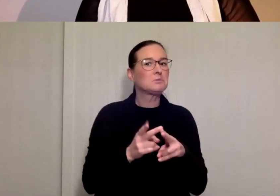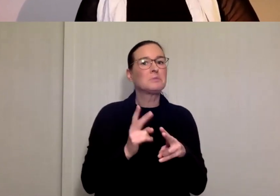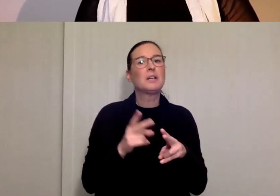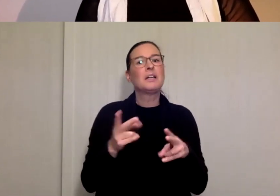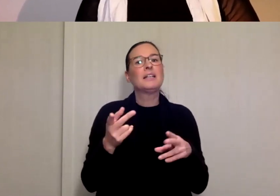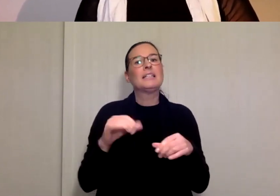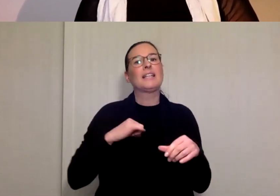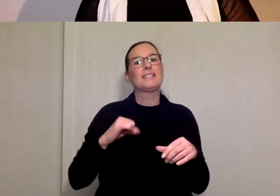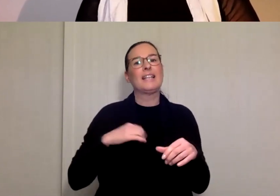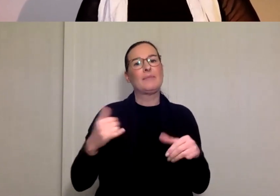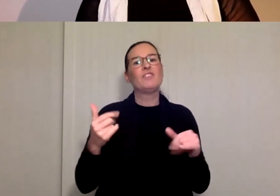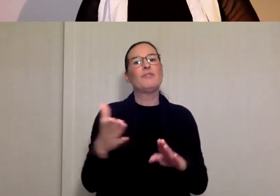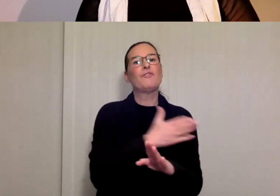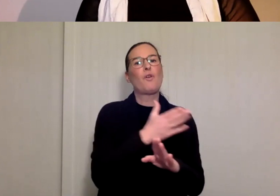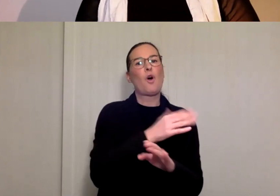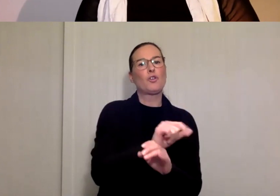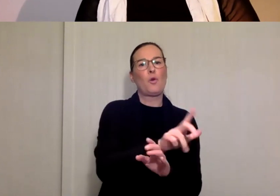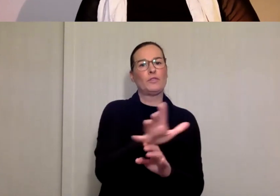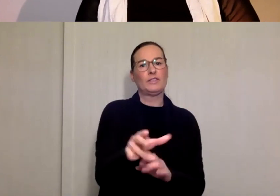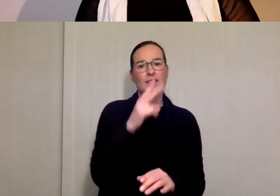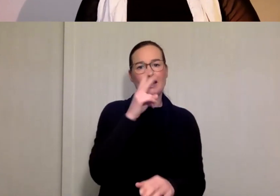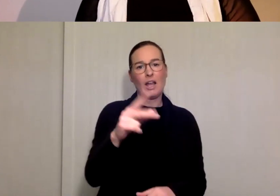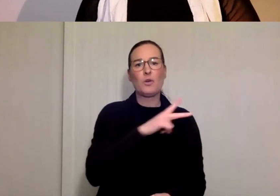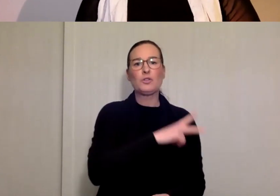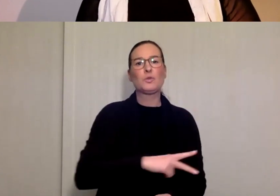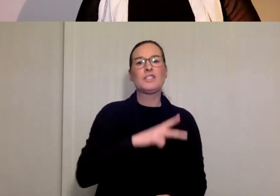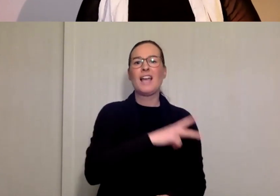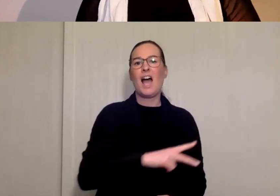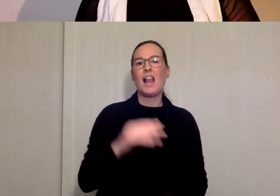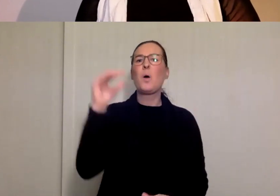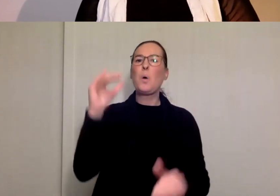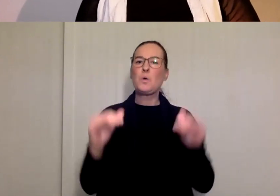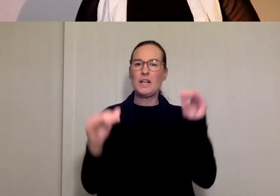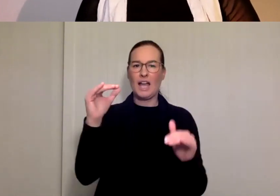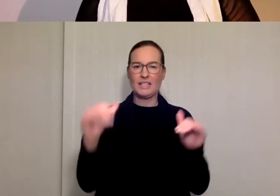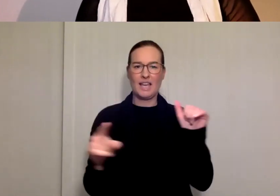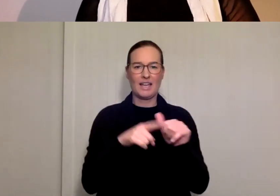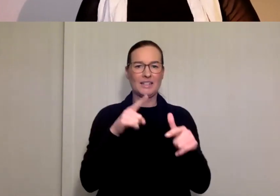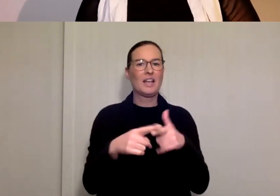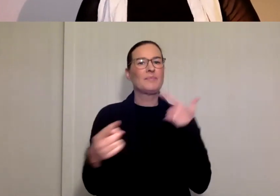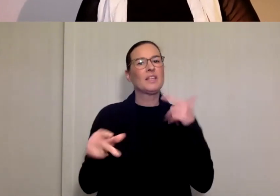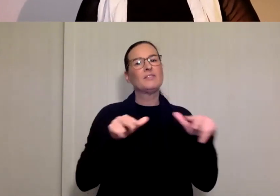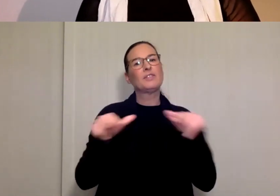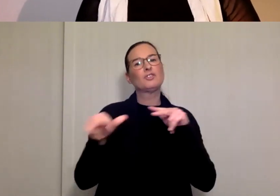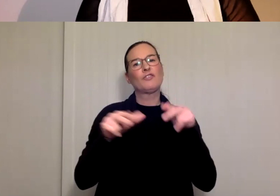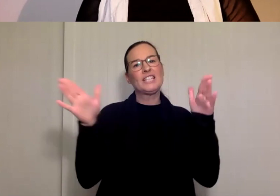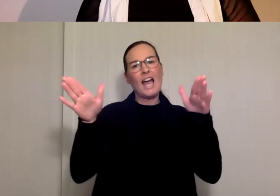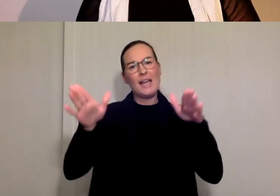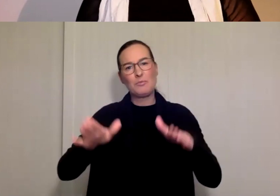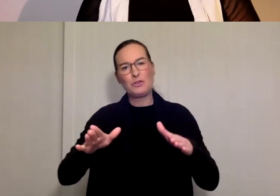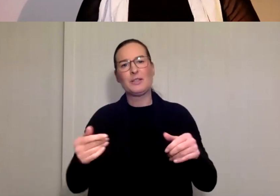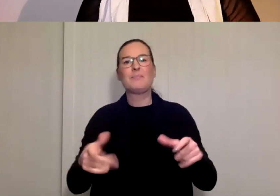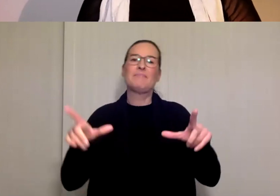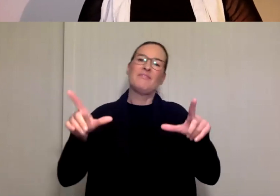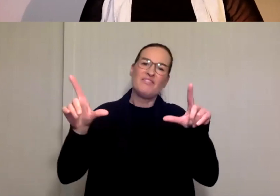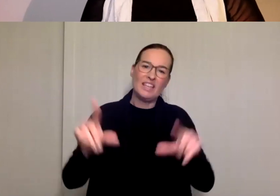etwas, was wir uns wünschen. Wir sehen auch, dass die soziale Ungleichheit, dass die wirtschaftlichen Einbrüche in den Ländern niedriger sind, die das Covid